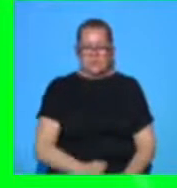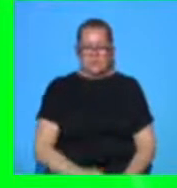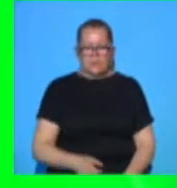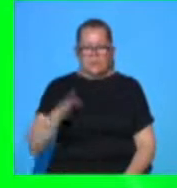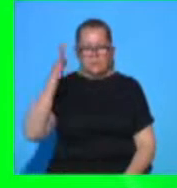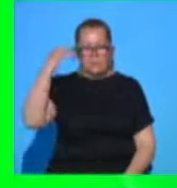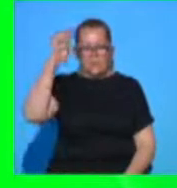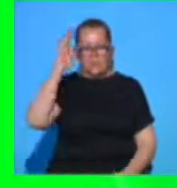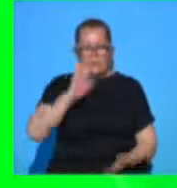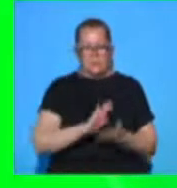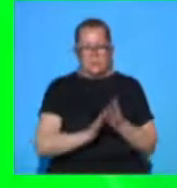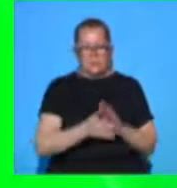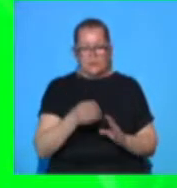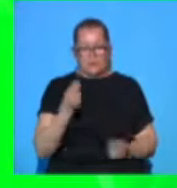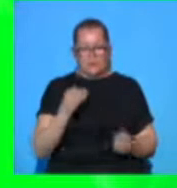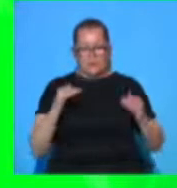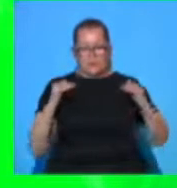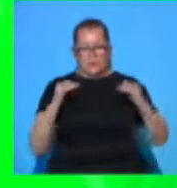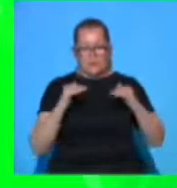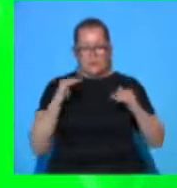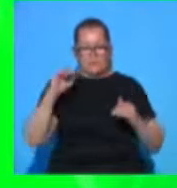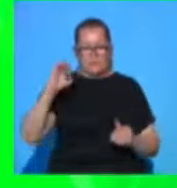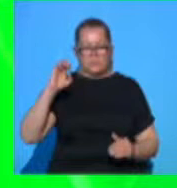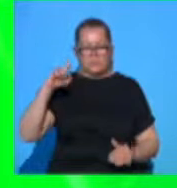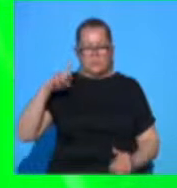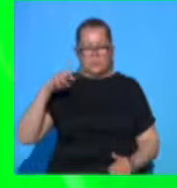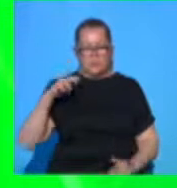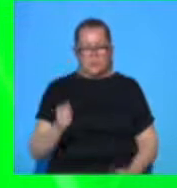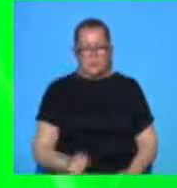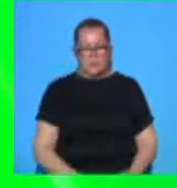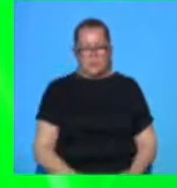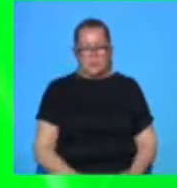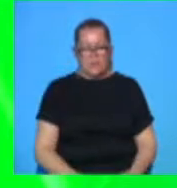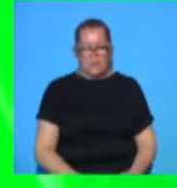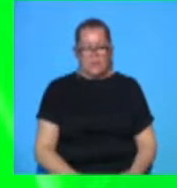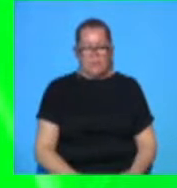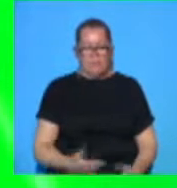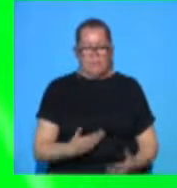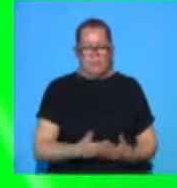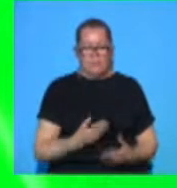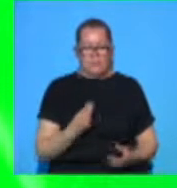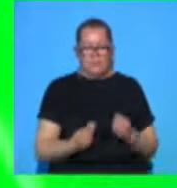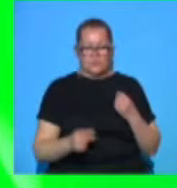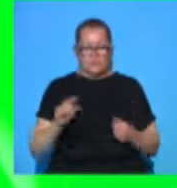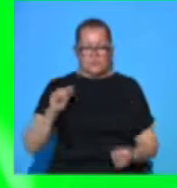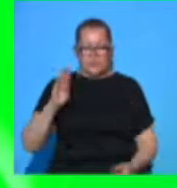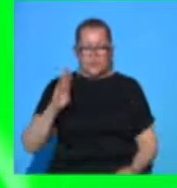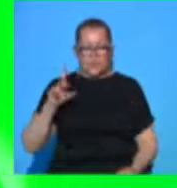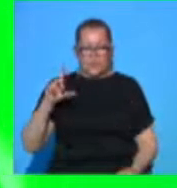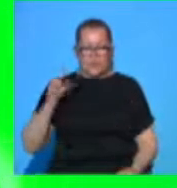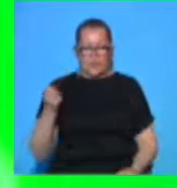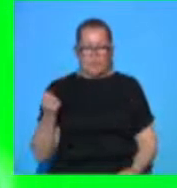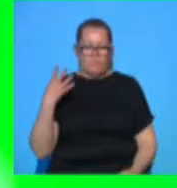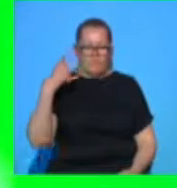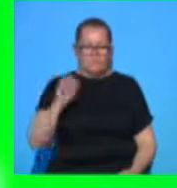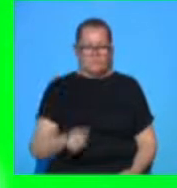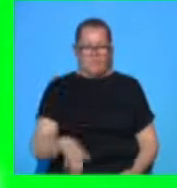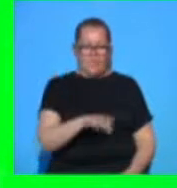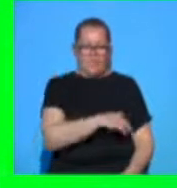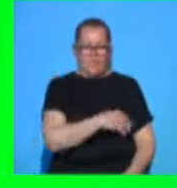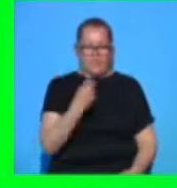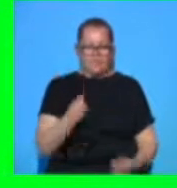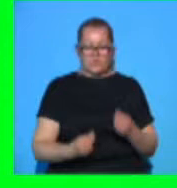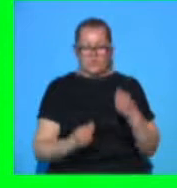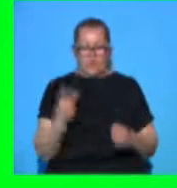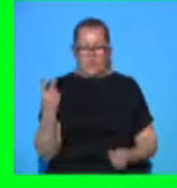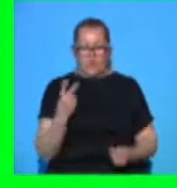CSM Slatina a terminat la egalitate întâlnirea cu Măgura Cisnădie, contând pentru etapa 24 a Ligii Florilor. La finalul unui